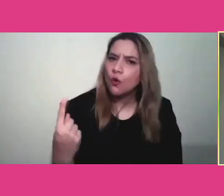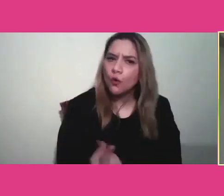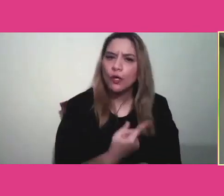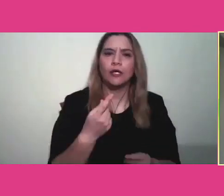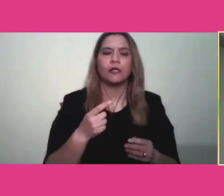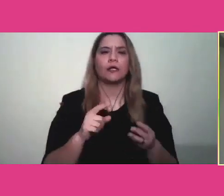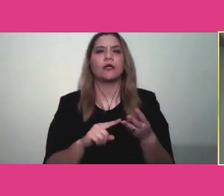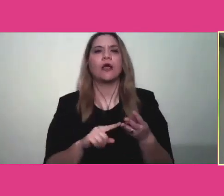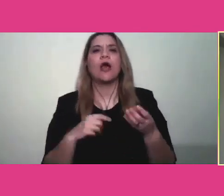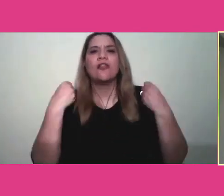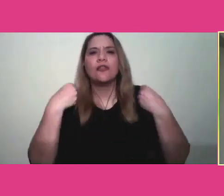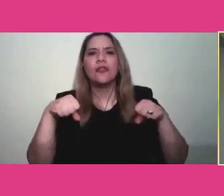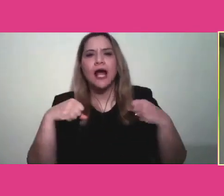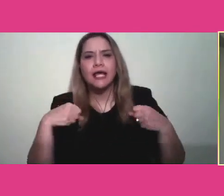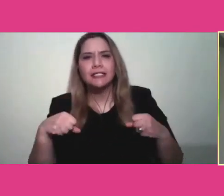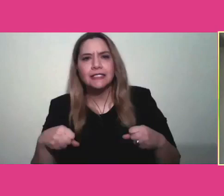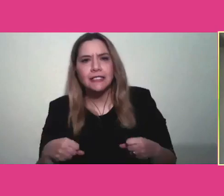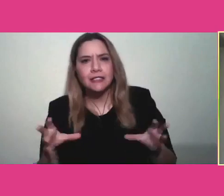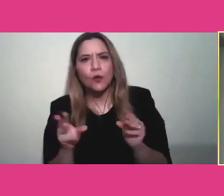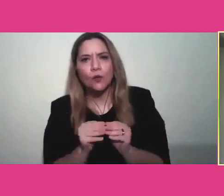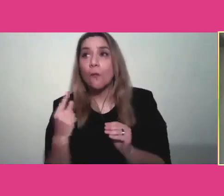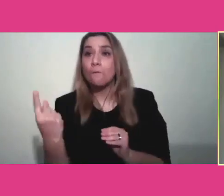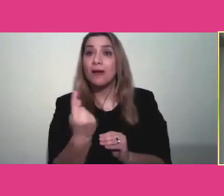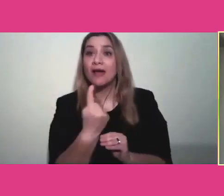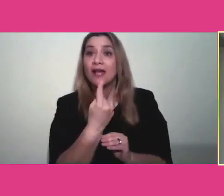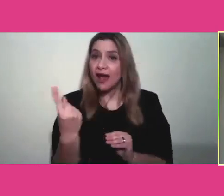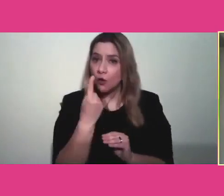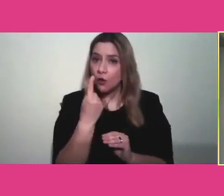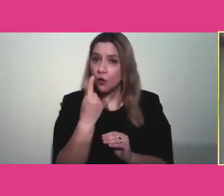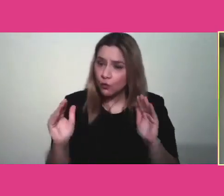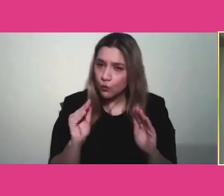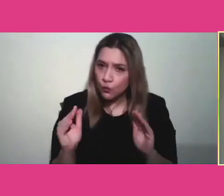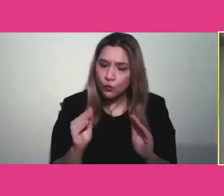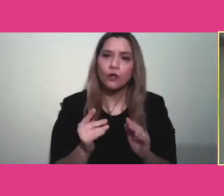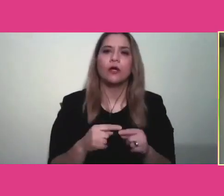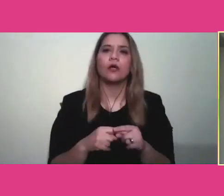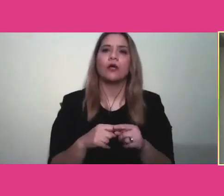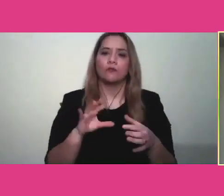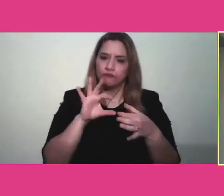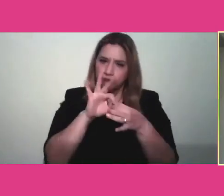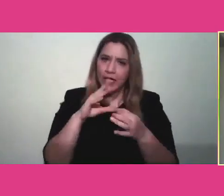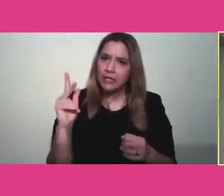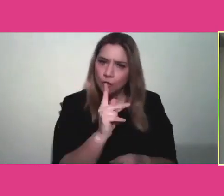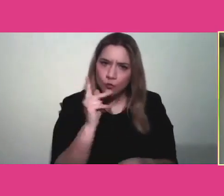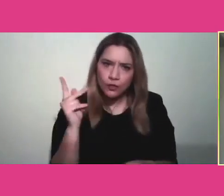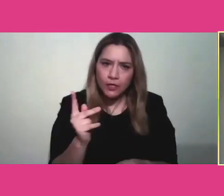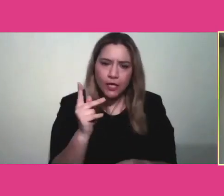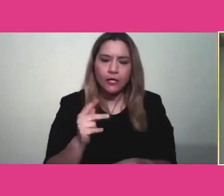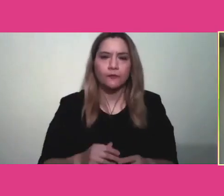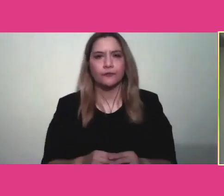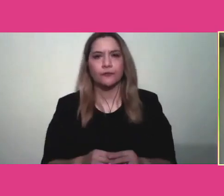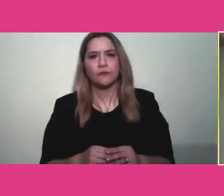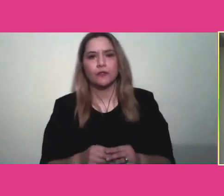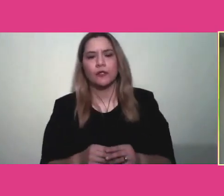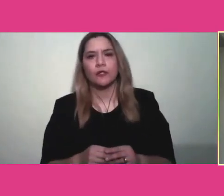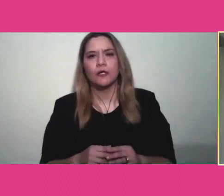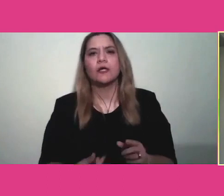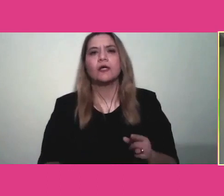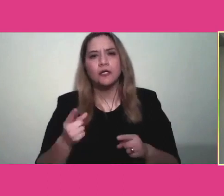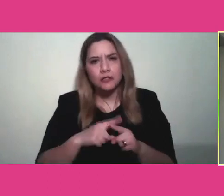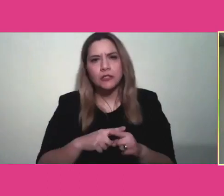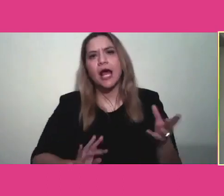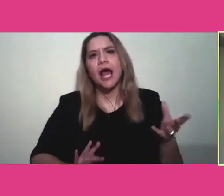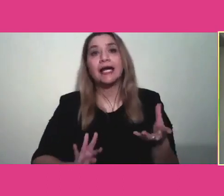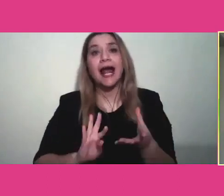δράση μέσα σε δράση για το περιβάλλον, μέσα στην κοινωνία και την βιώσιμη